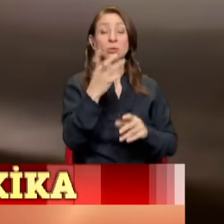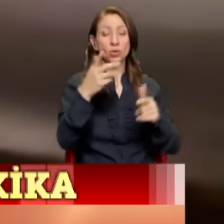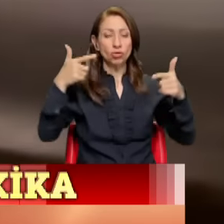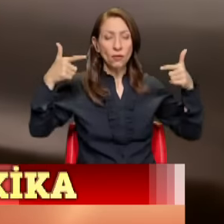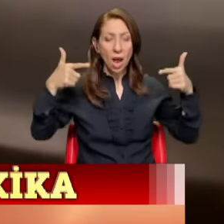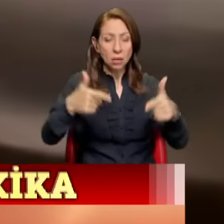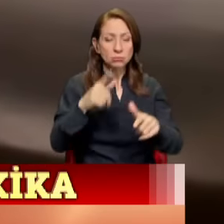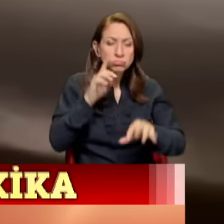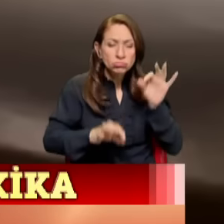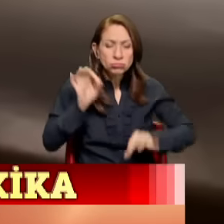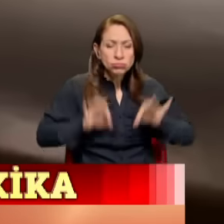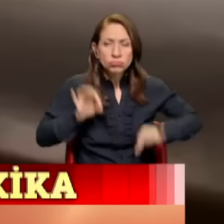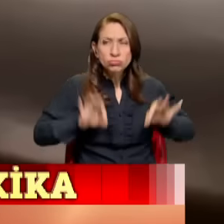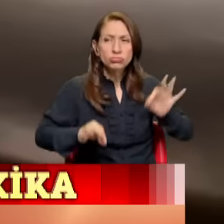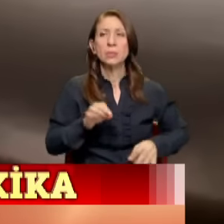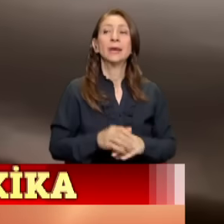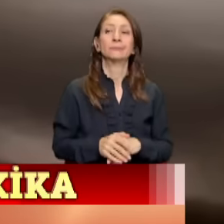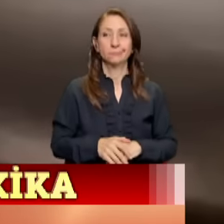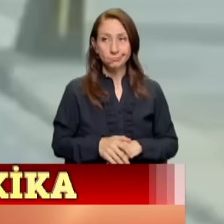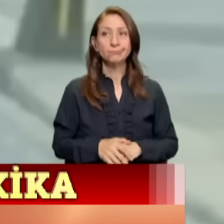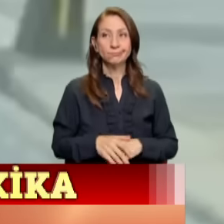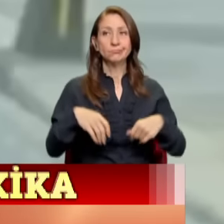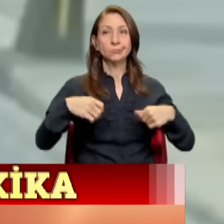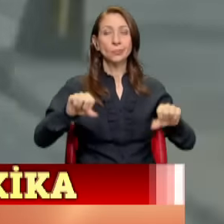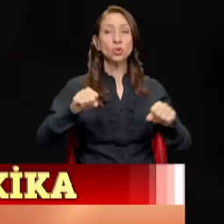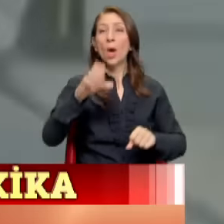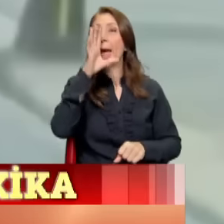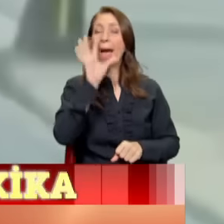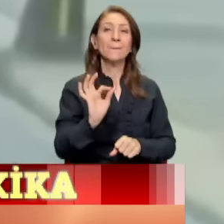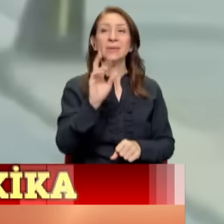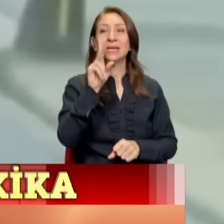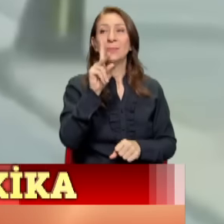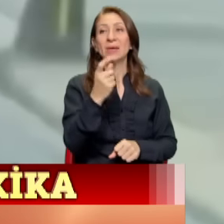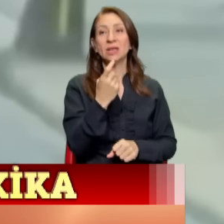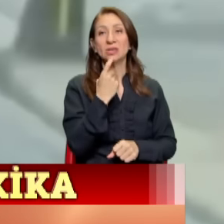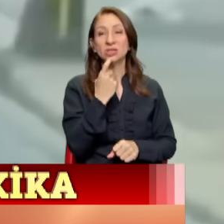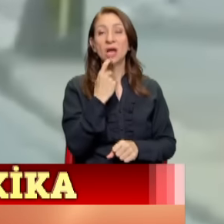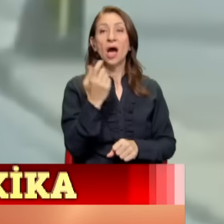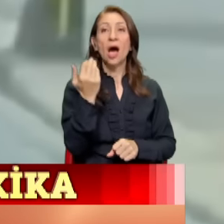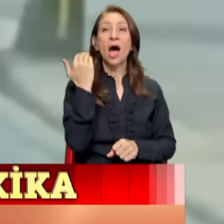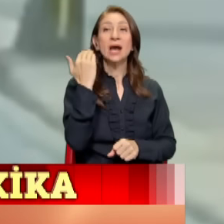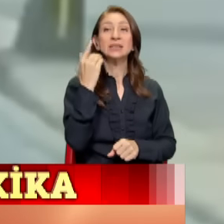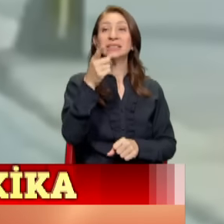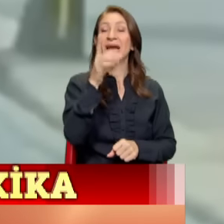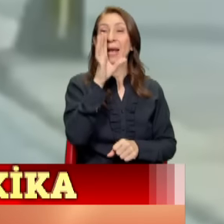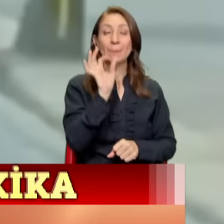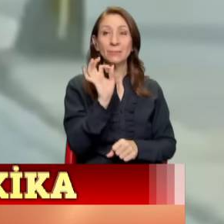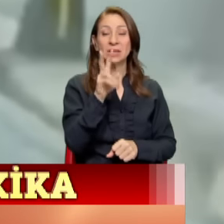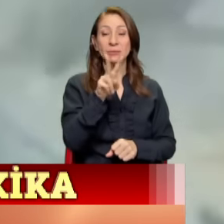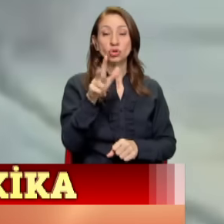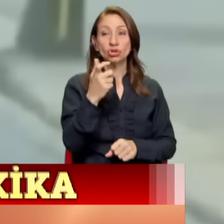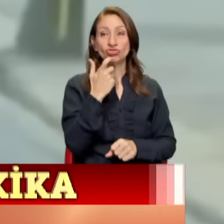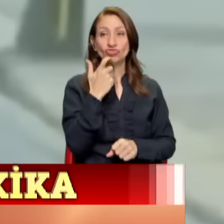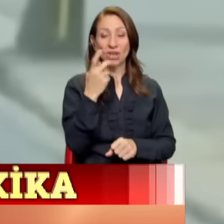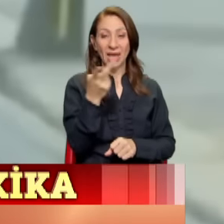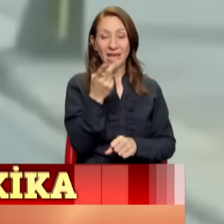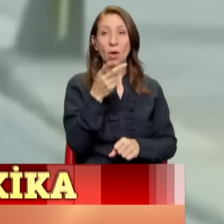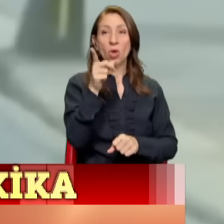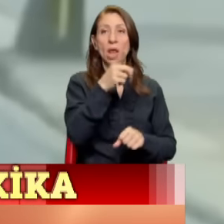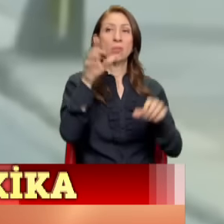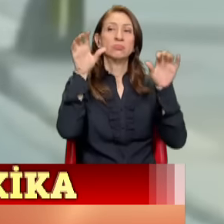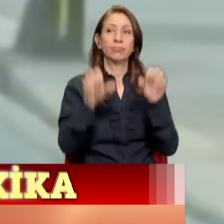kamerası görüntüsü incelendi ve motoru kullanan şahıs 21 yaşında arkasındaki kişi 23 yaşında ve